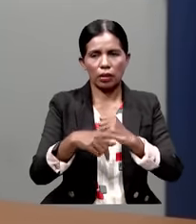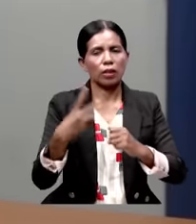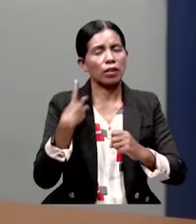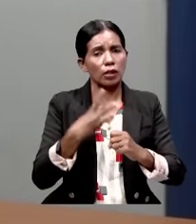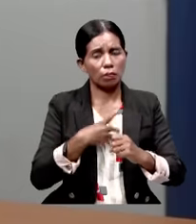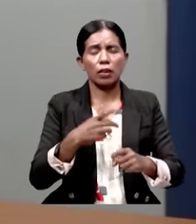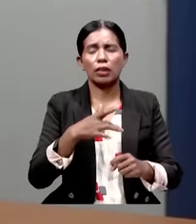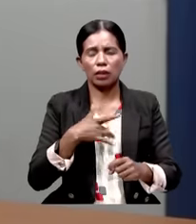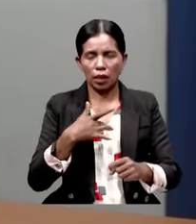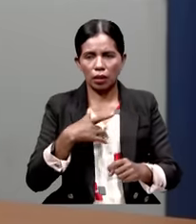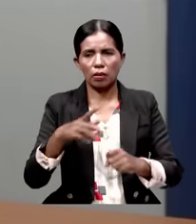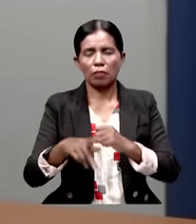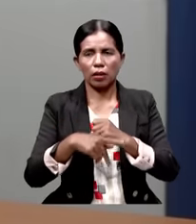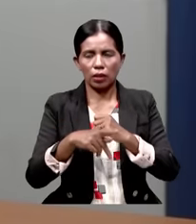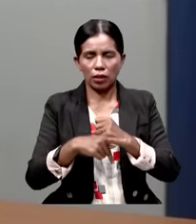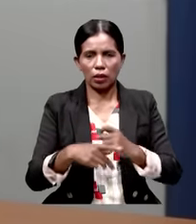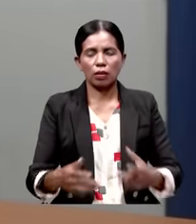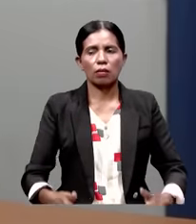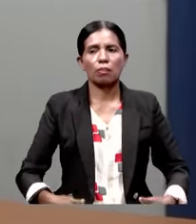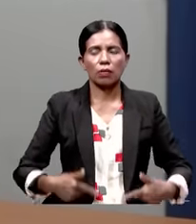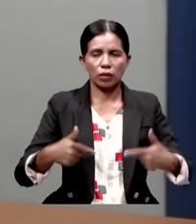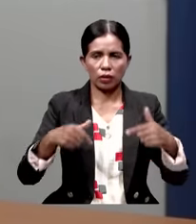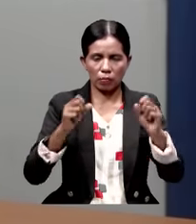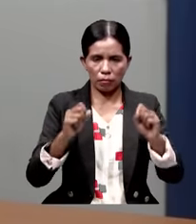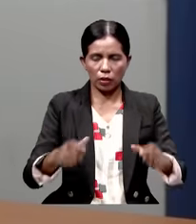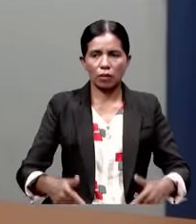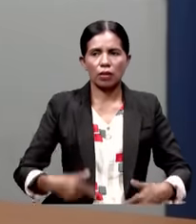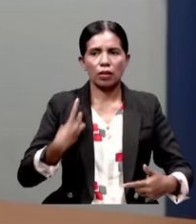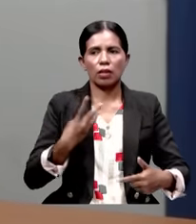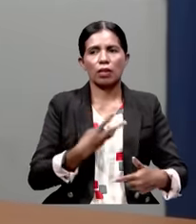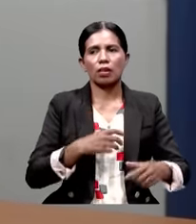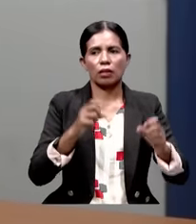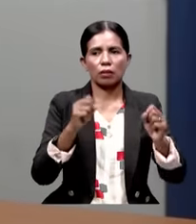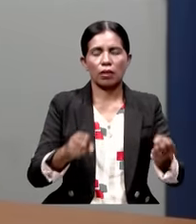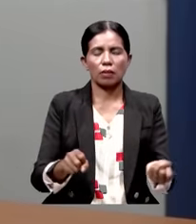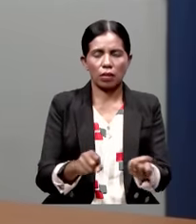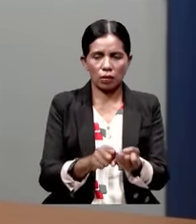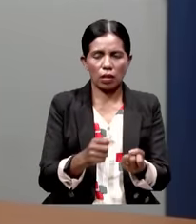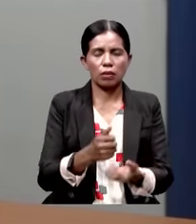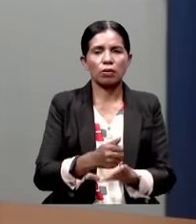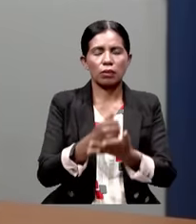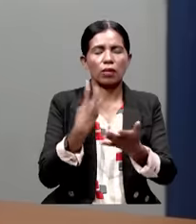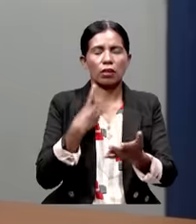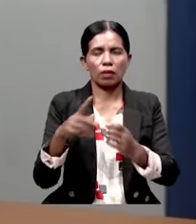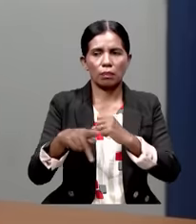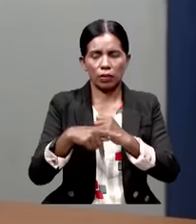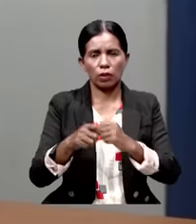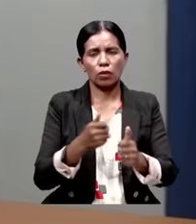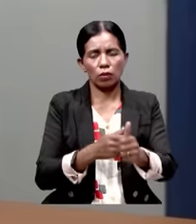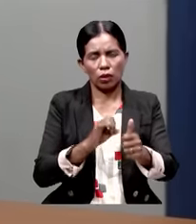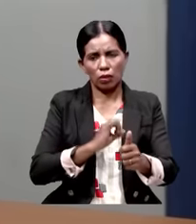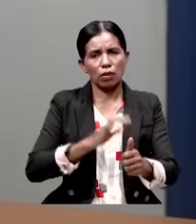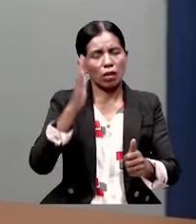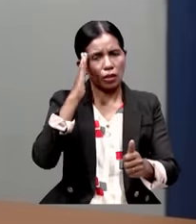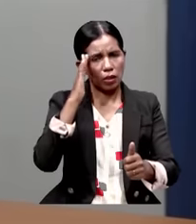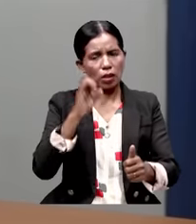sinti kata partido ne atu mores ka bele mores ne ita ma tun sustenta rasi tamba tira o atene auta te tret